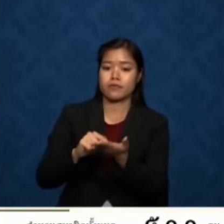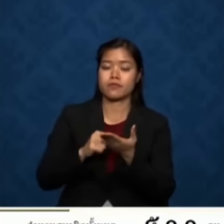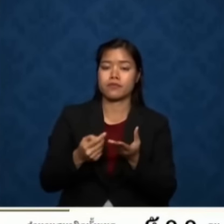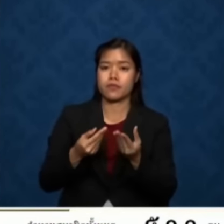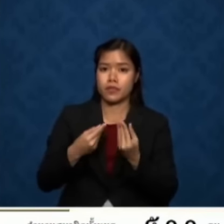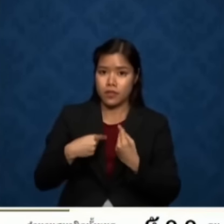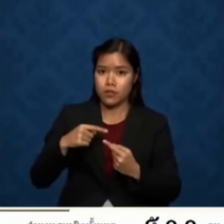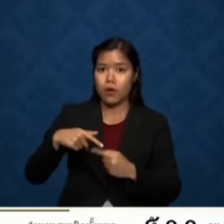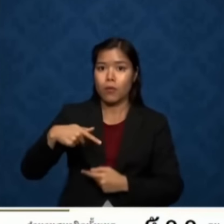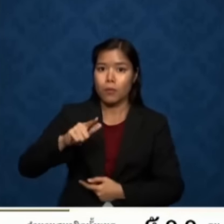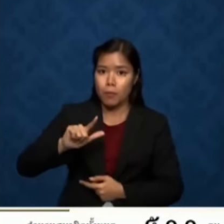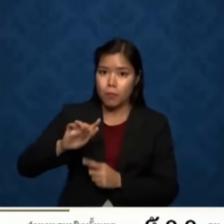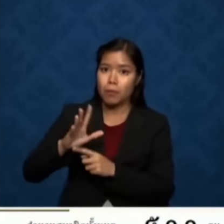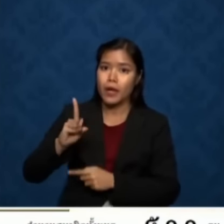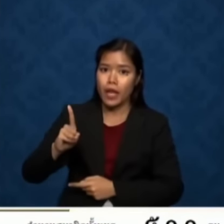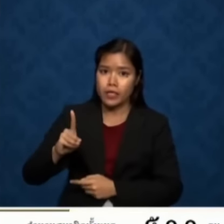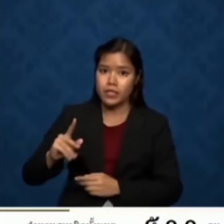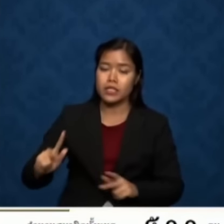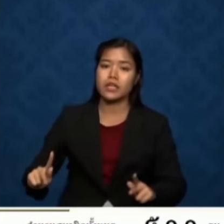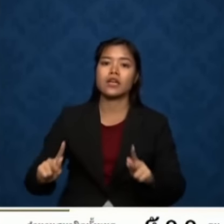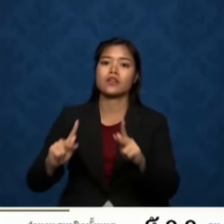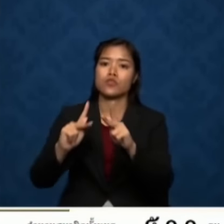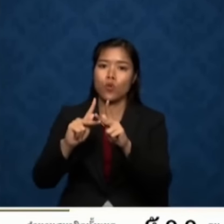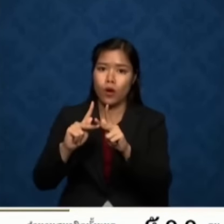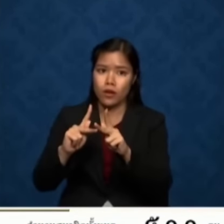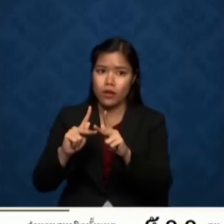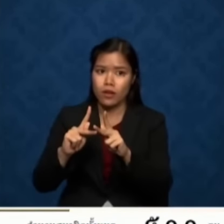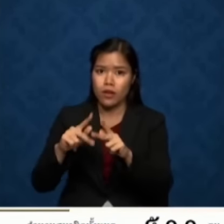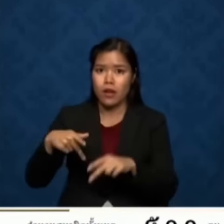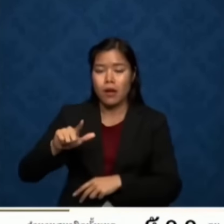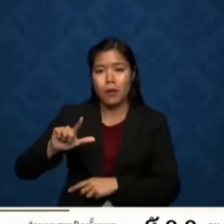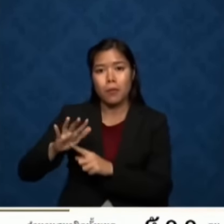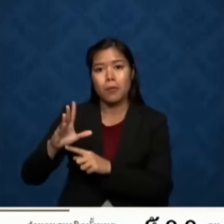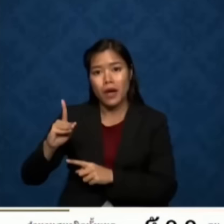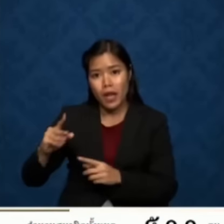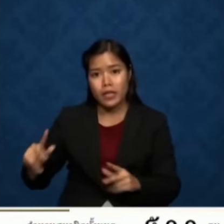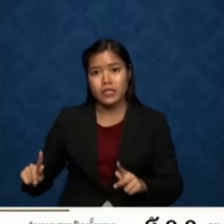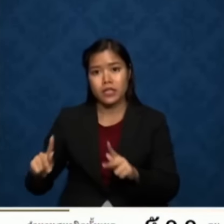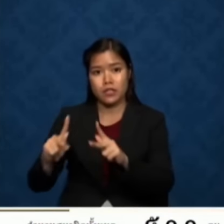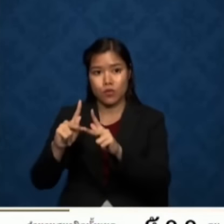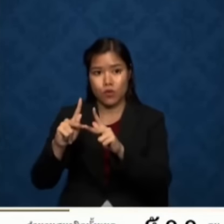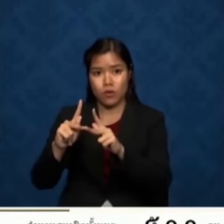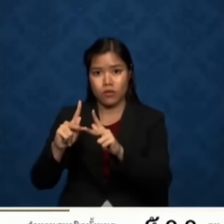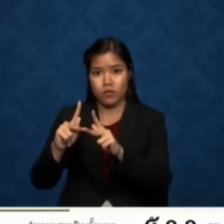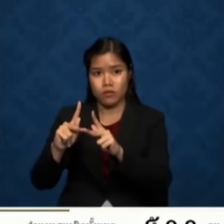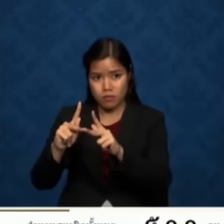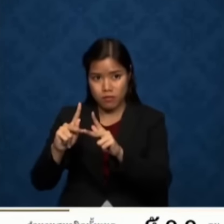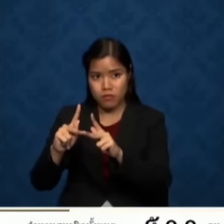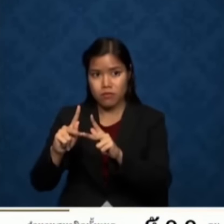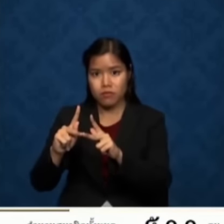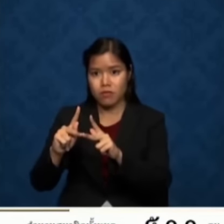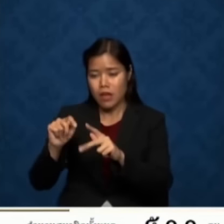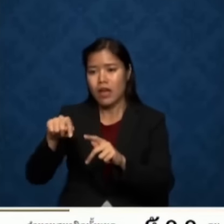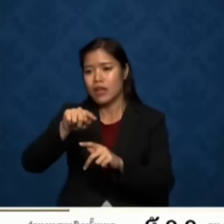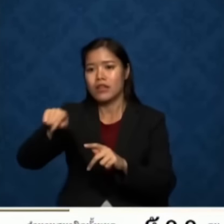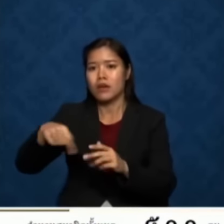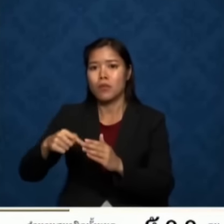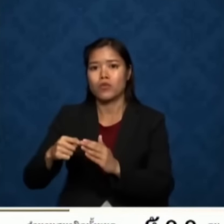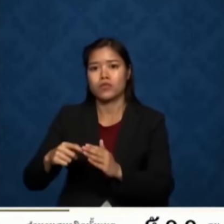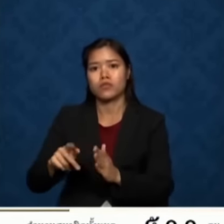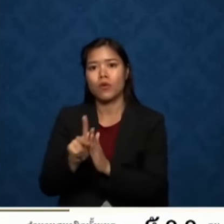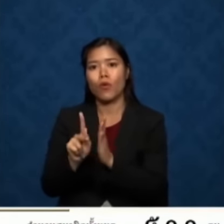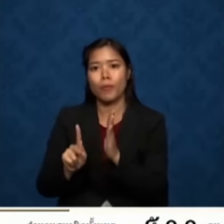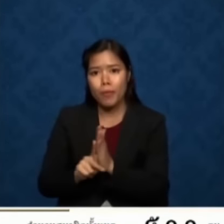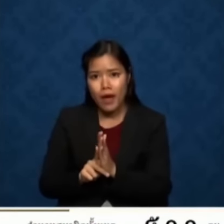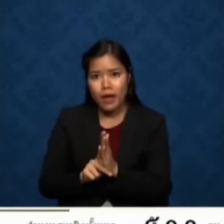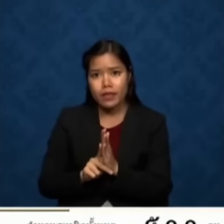ดกระทรวงปลัดกระทรวงท่านทราบไหมมาจากกฤษฎีกาเป็นมือหนึ่งเป็นที่ยอมรับนักกฎหมาย